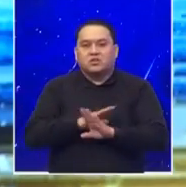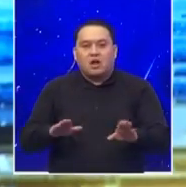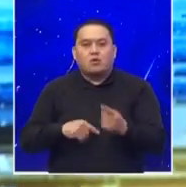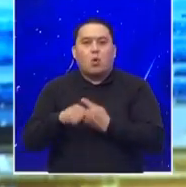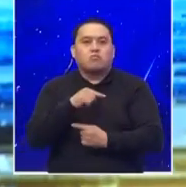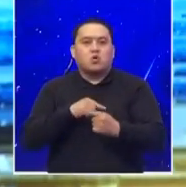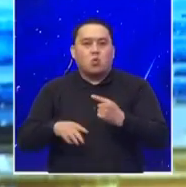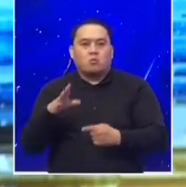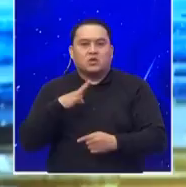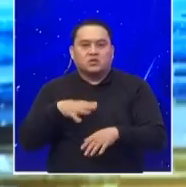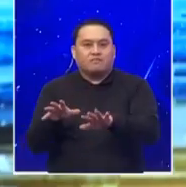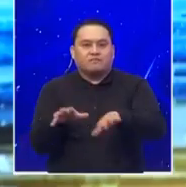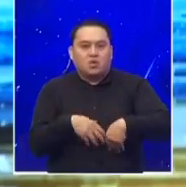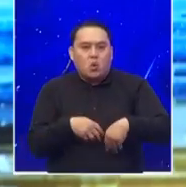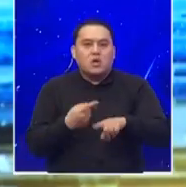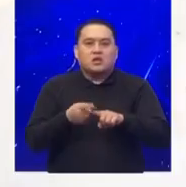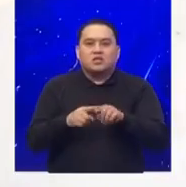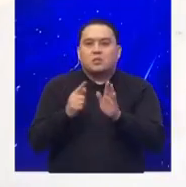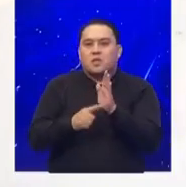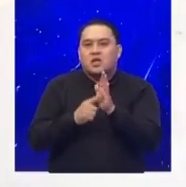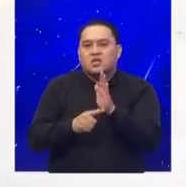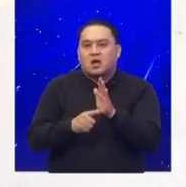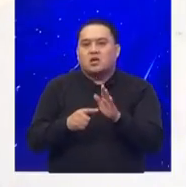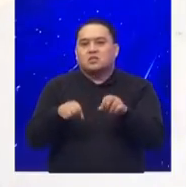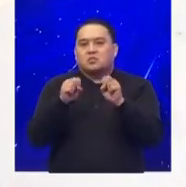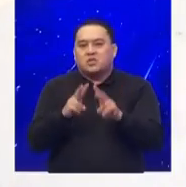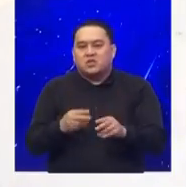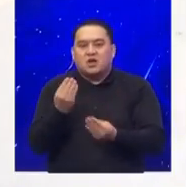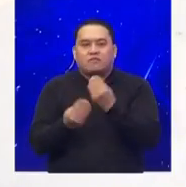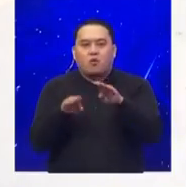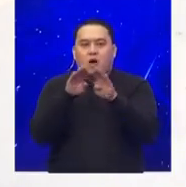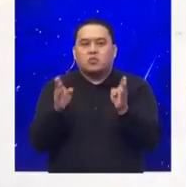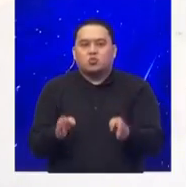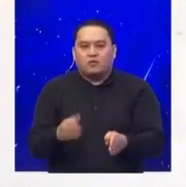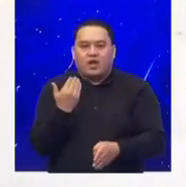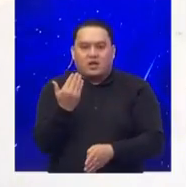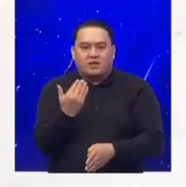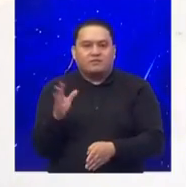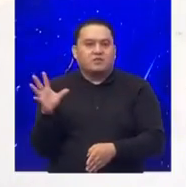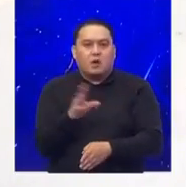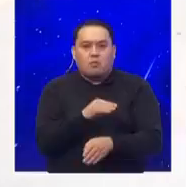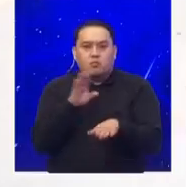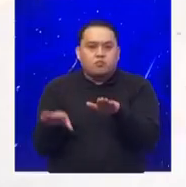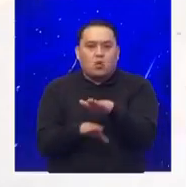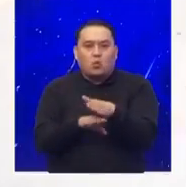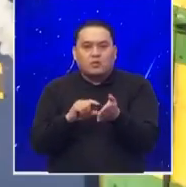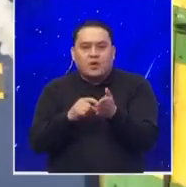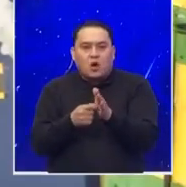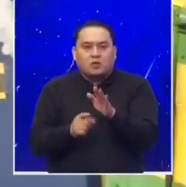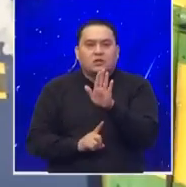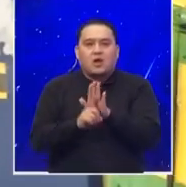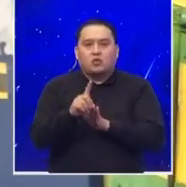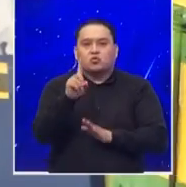из незаконного оборота было изъято около 70 единиц игрового оборудования. Всего подпольное казино